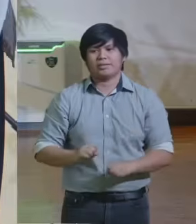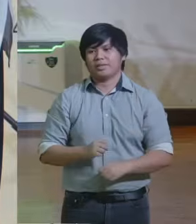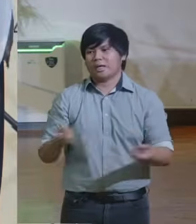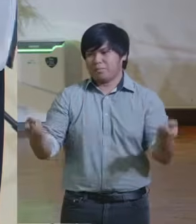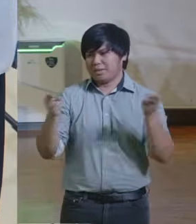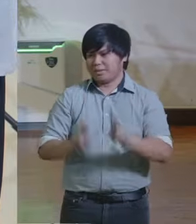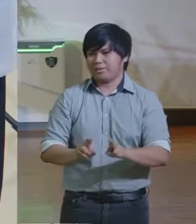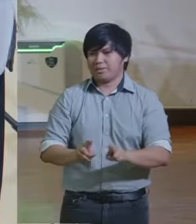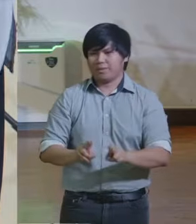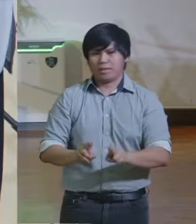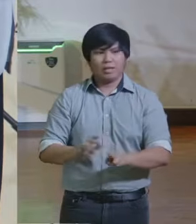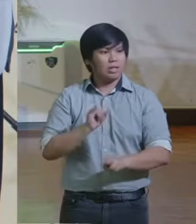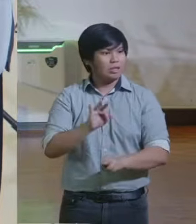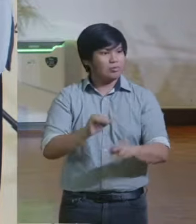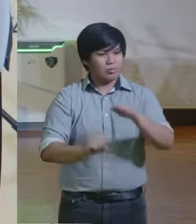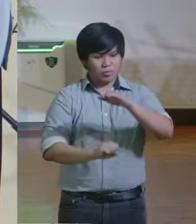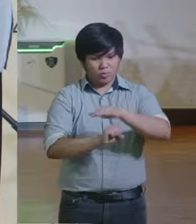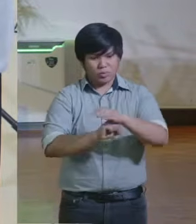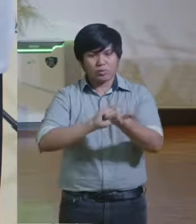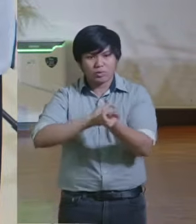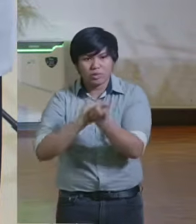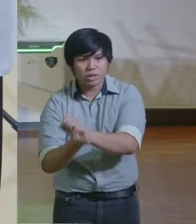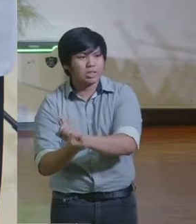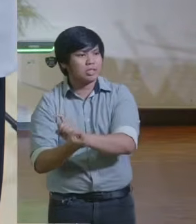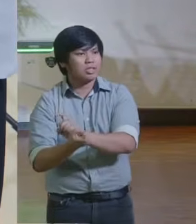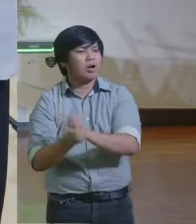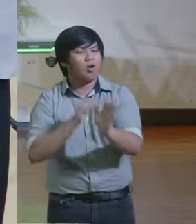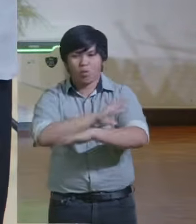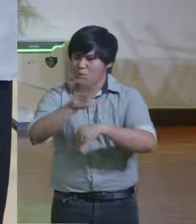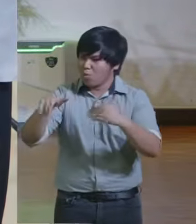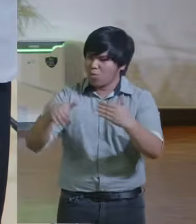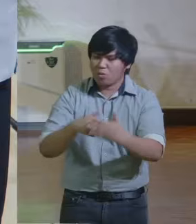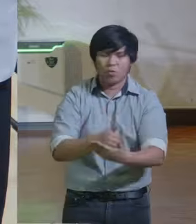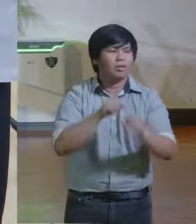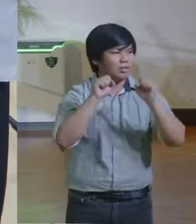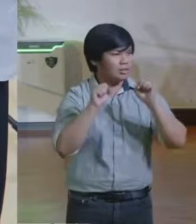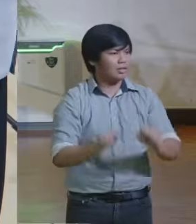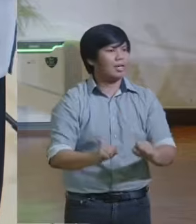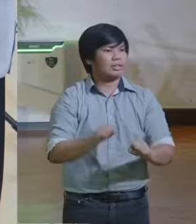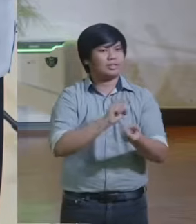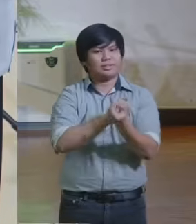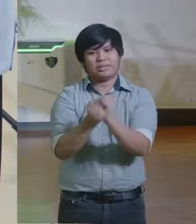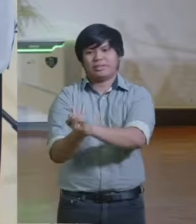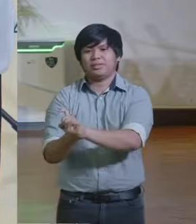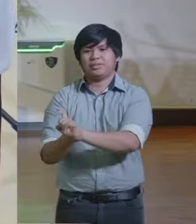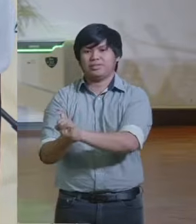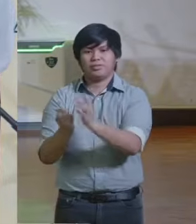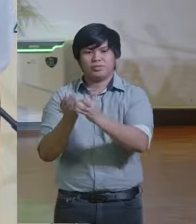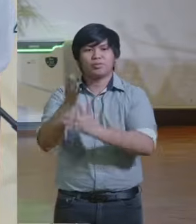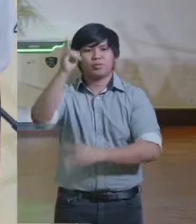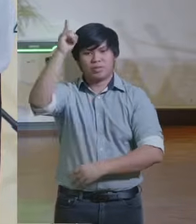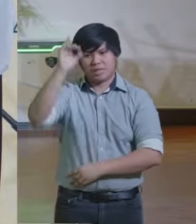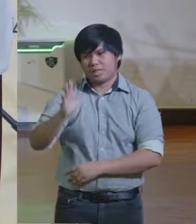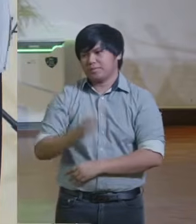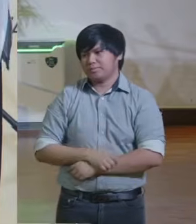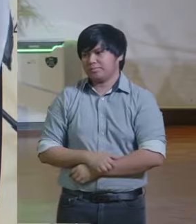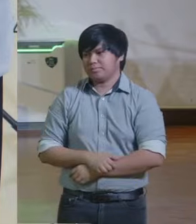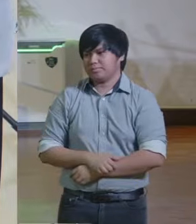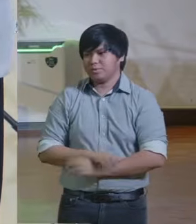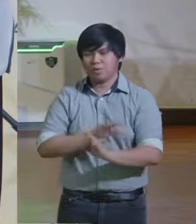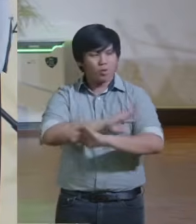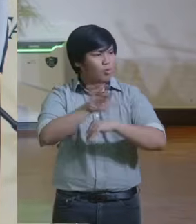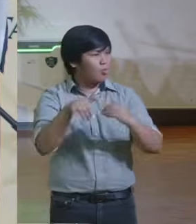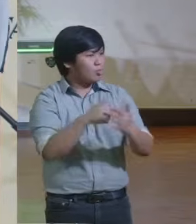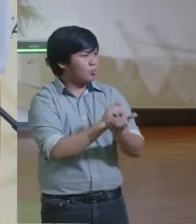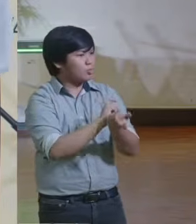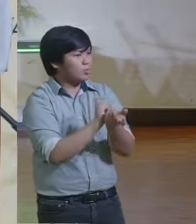Kung si Saul po na bago, lahat po kayang baguhin ng ating Diyos. Ang lahat ng conversions, mga